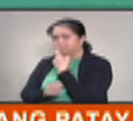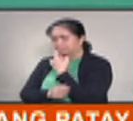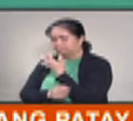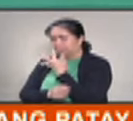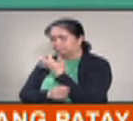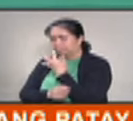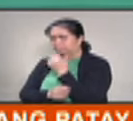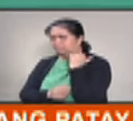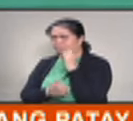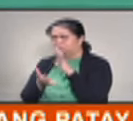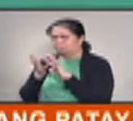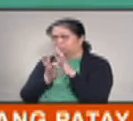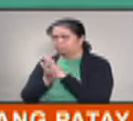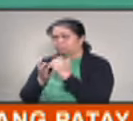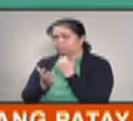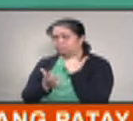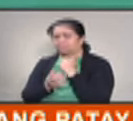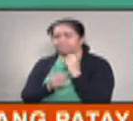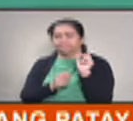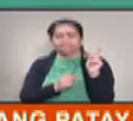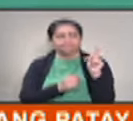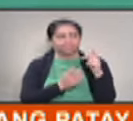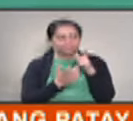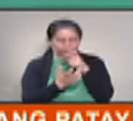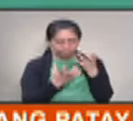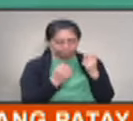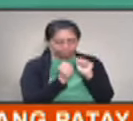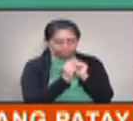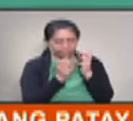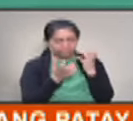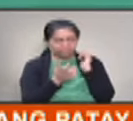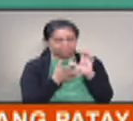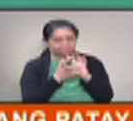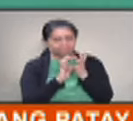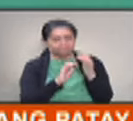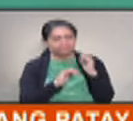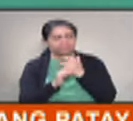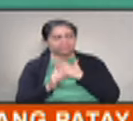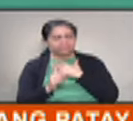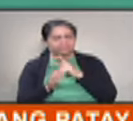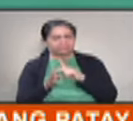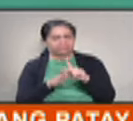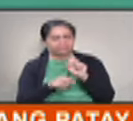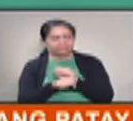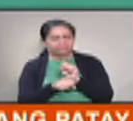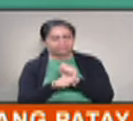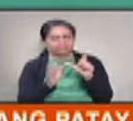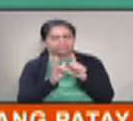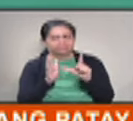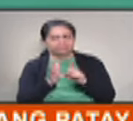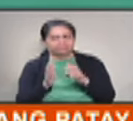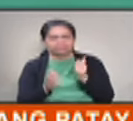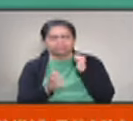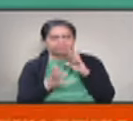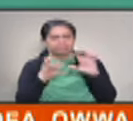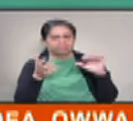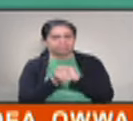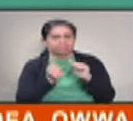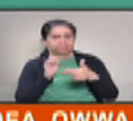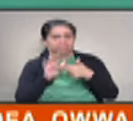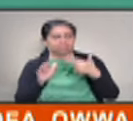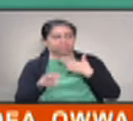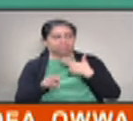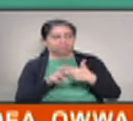sa inyo, ayoko naman na ng gulo. Oo. Sino ba naman ang may gusto nun? Siyempre, this is my profession. I'm a lawyer and I don't want to destroy